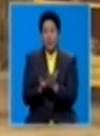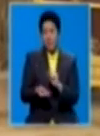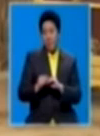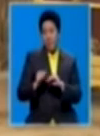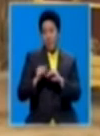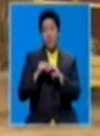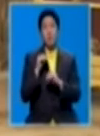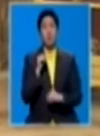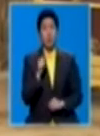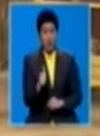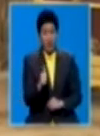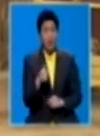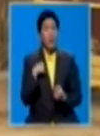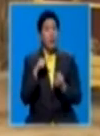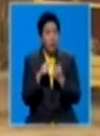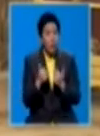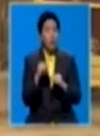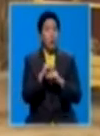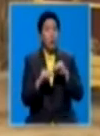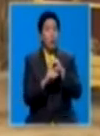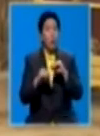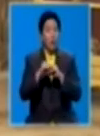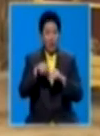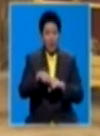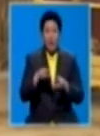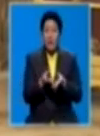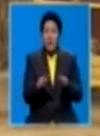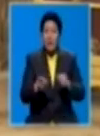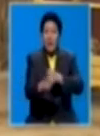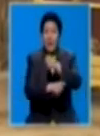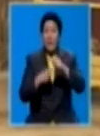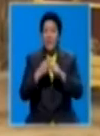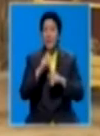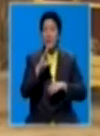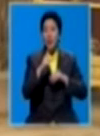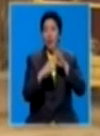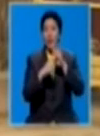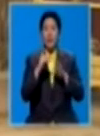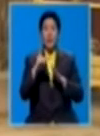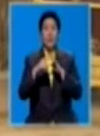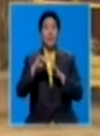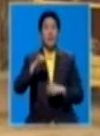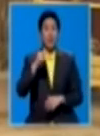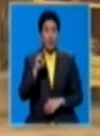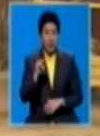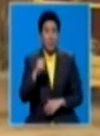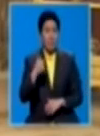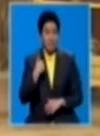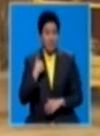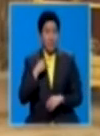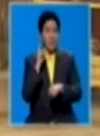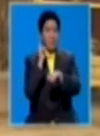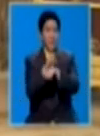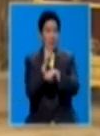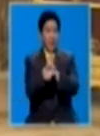ที่ดีเลยนะครับนอกจากนี้ทางโครงการและฟาร์มชัดเจนนี้ได้นำเทคโนโลยีการสื่อสารหรือโซเชียลมีเดียมาใช้